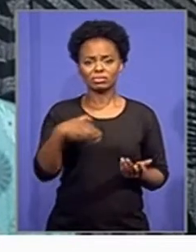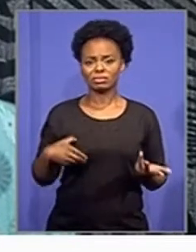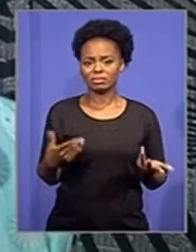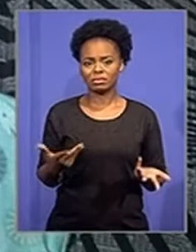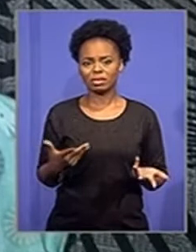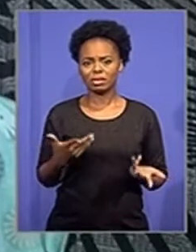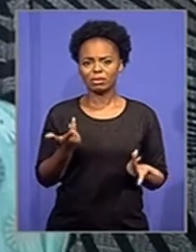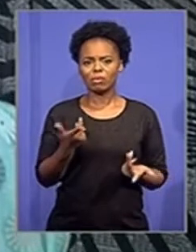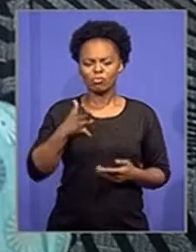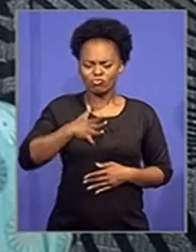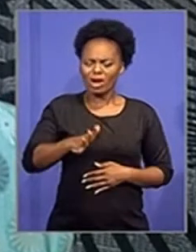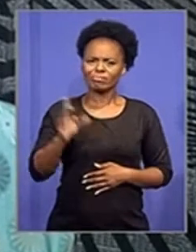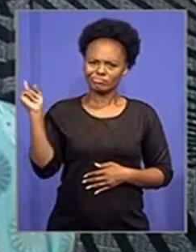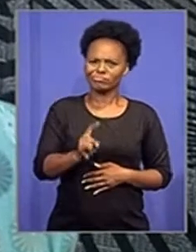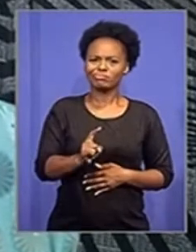lebeletse haholo